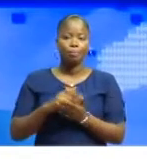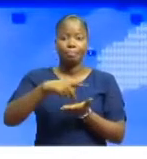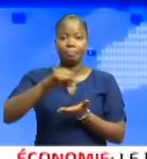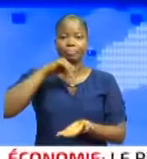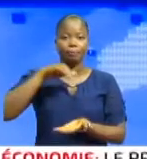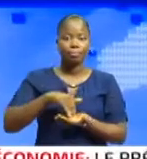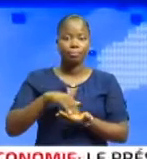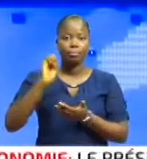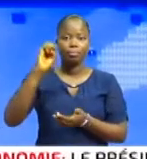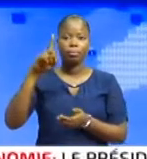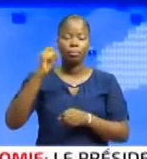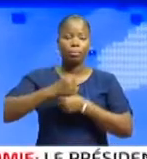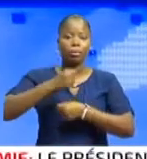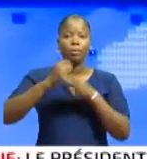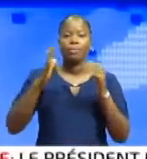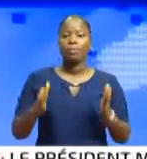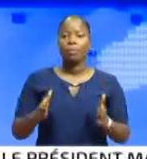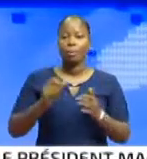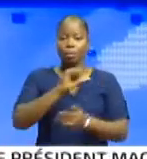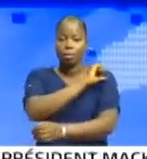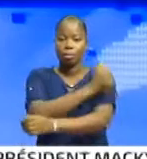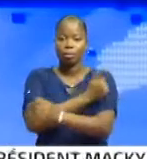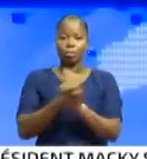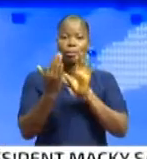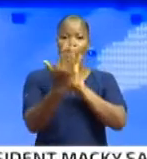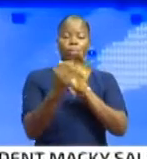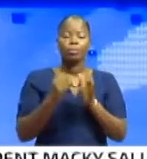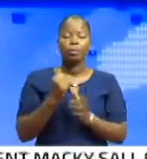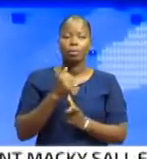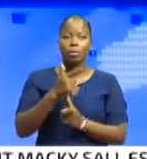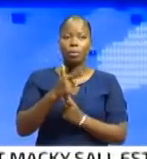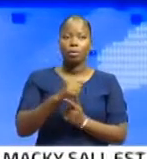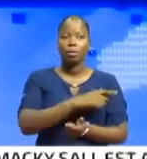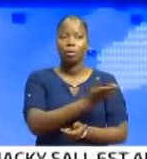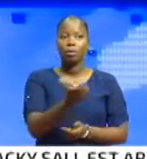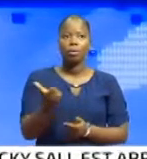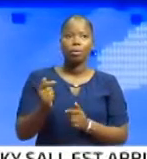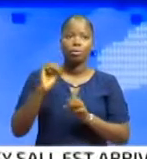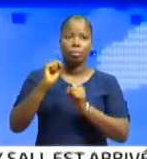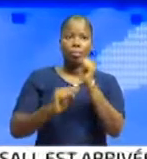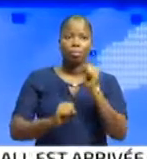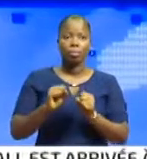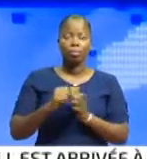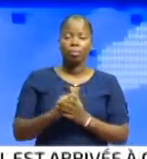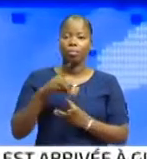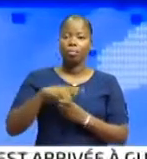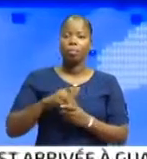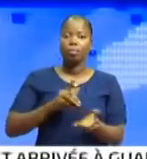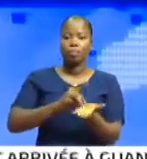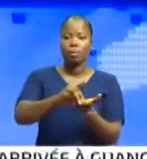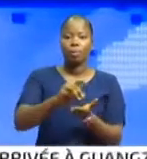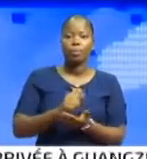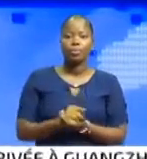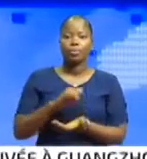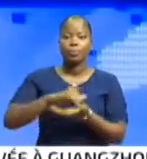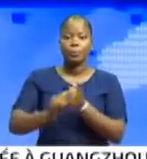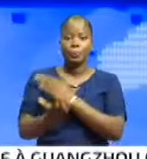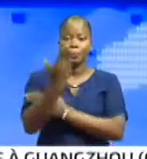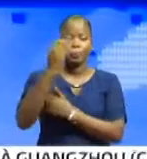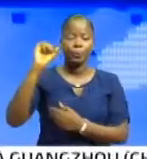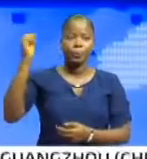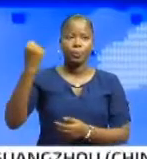dénoncent le mutisme des autorités face à leur situation il exige d'être rétablis dans leurs droits ils ont tenu un sit in ce matin devant